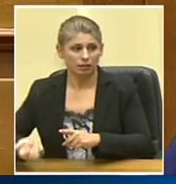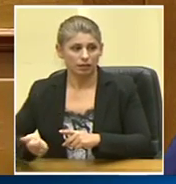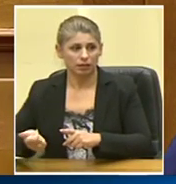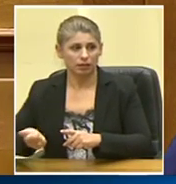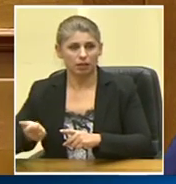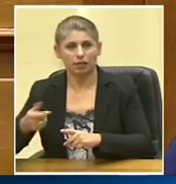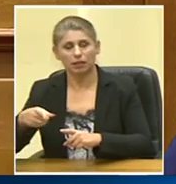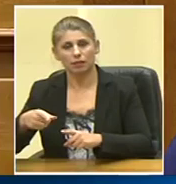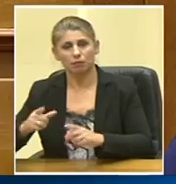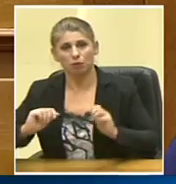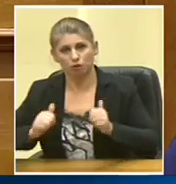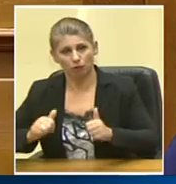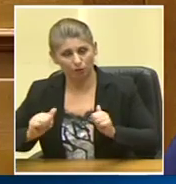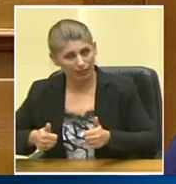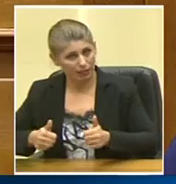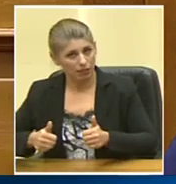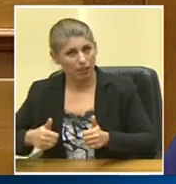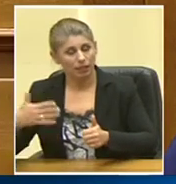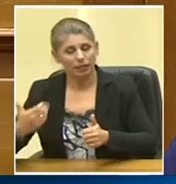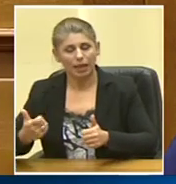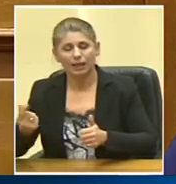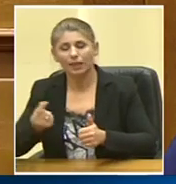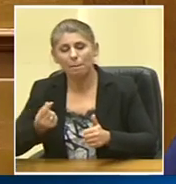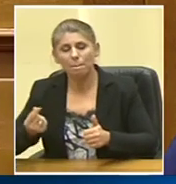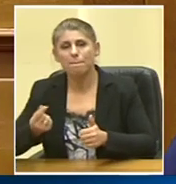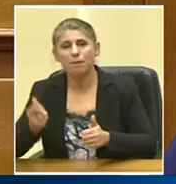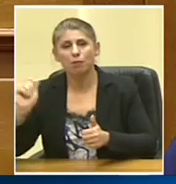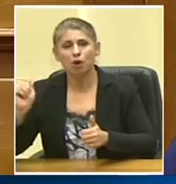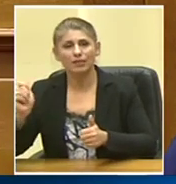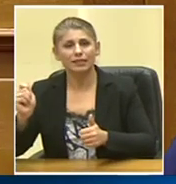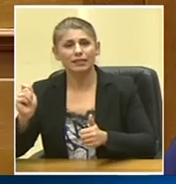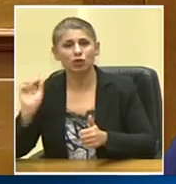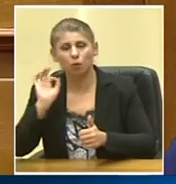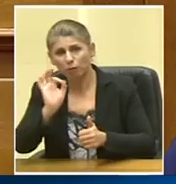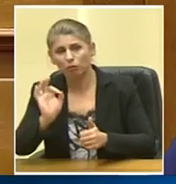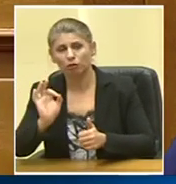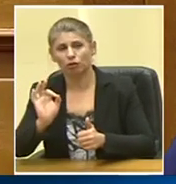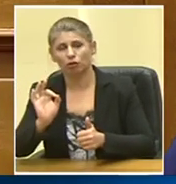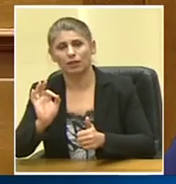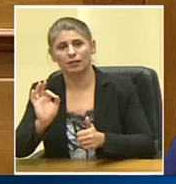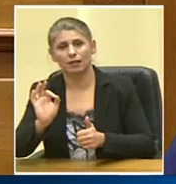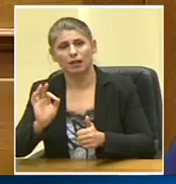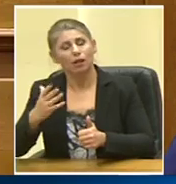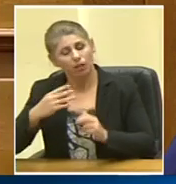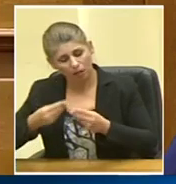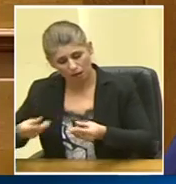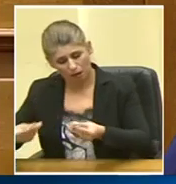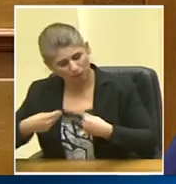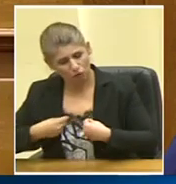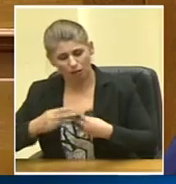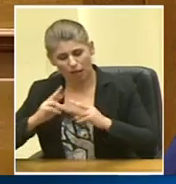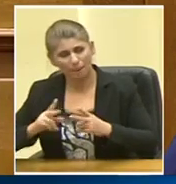πρωτοβουλίες, να υπερβεί μικροπολιτικές σκοπιμότητες και τακτικισμούς για να δώσει απαντήσεις που δεν αφορούν στο σήμερα, αλλά στο